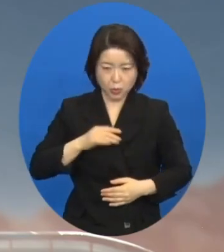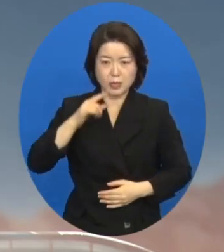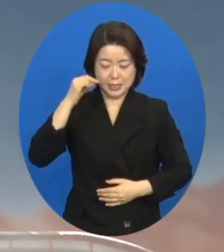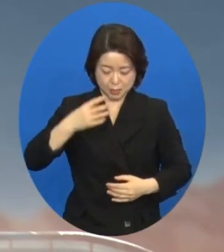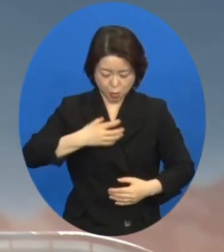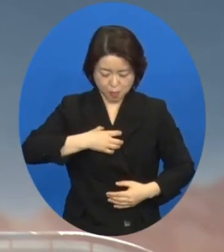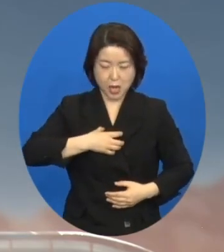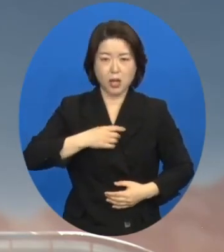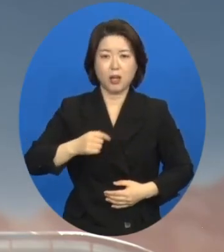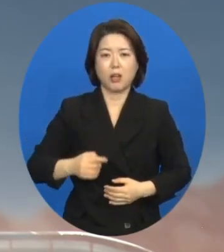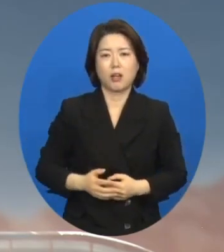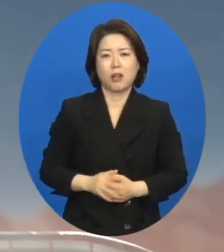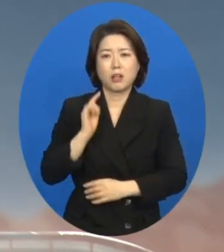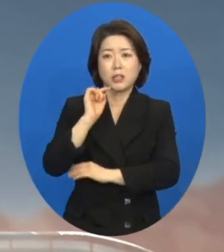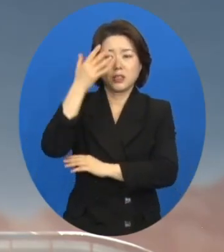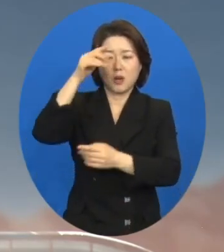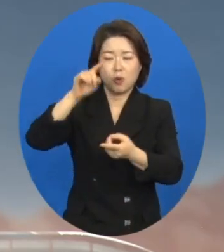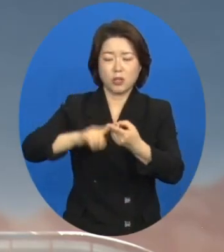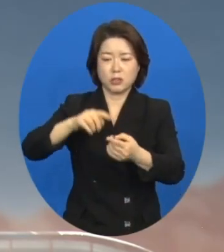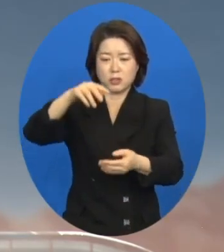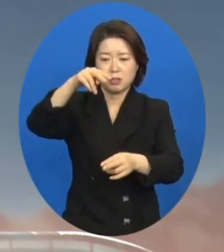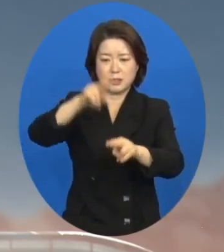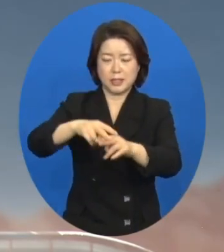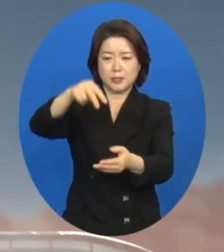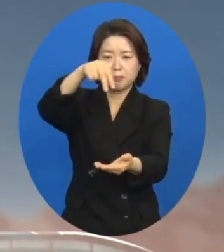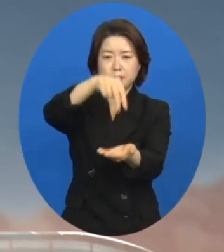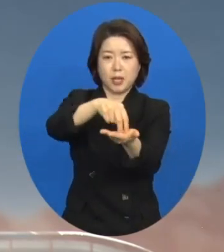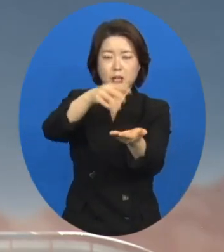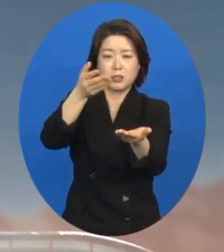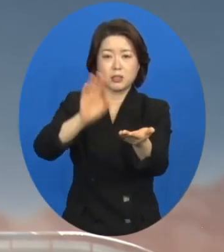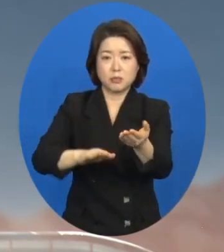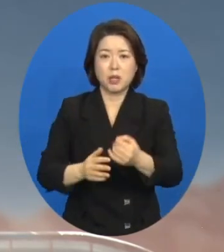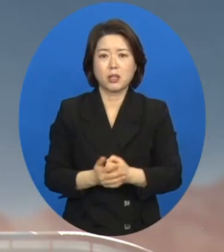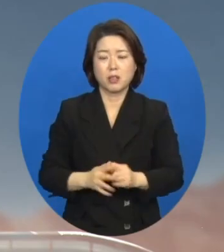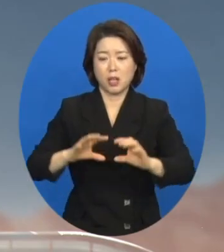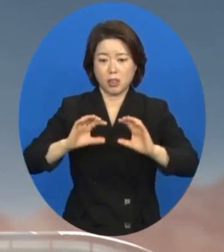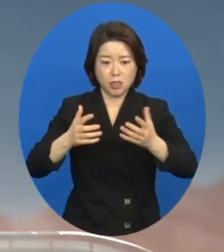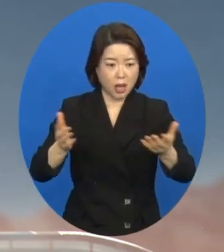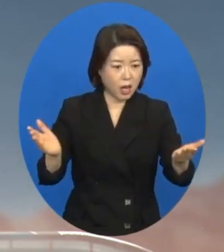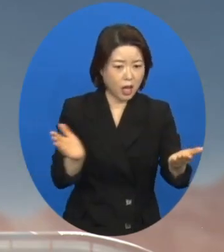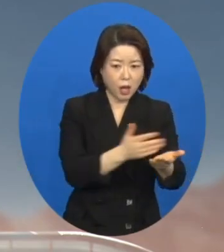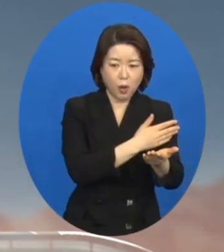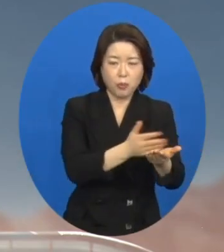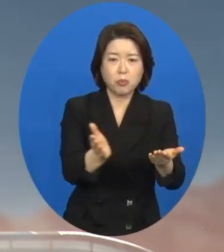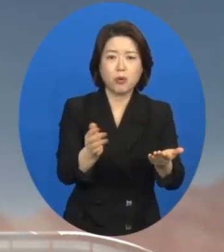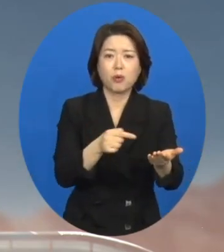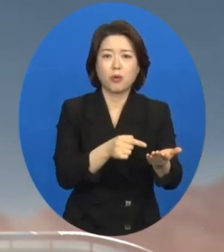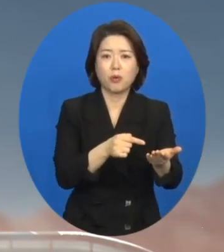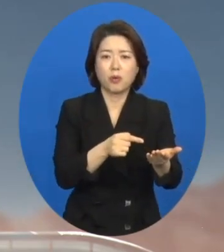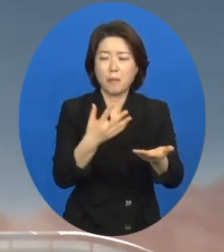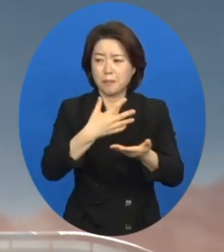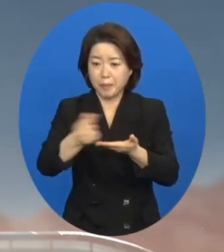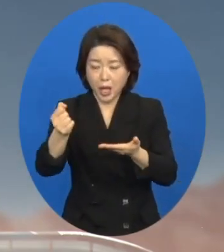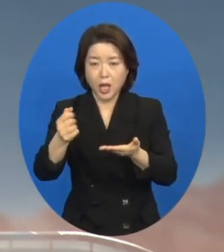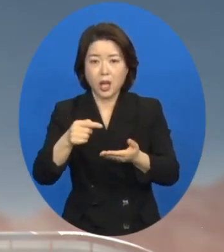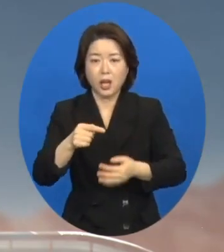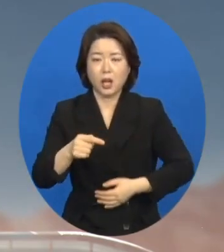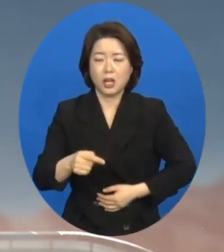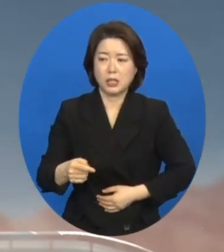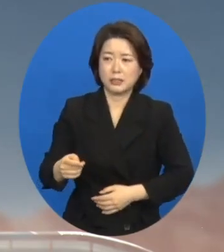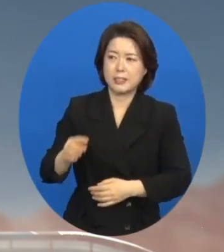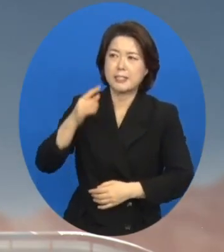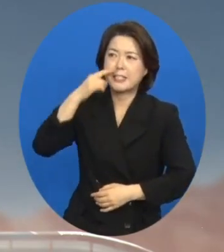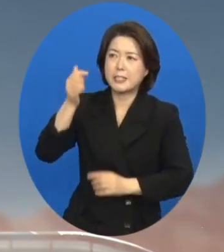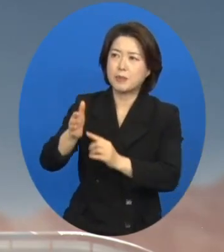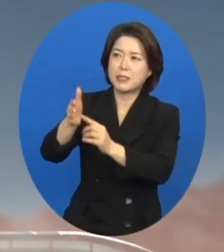영광스러운 자리에 섰지만 나라를 잃었기 때문에 나라가 사라졌기 때문에 그 일장기를 보여주기